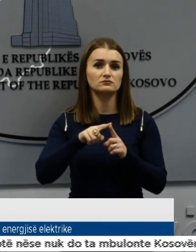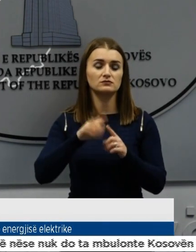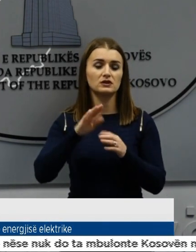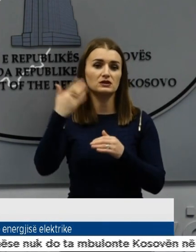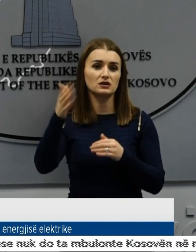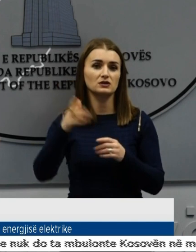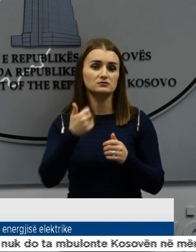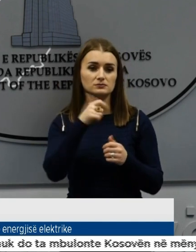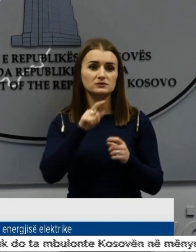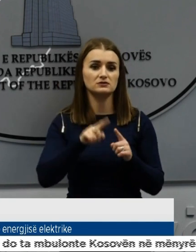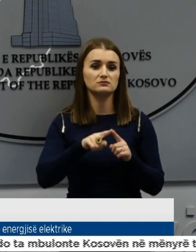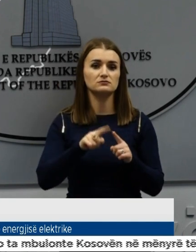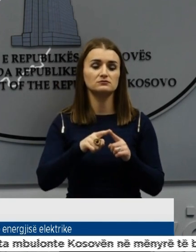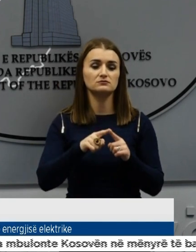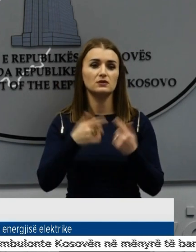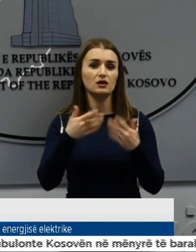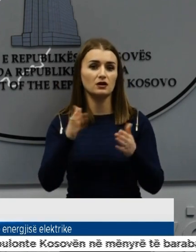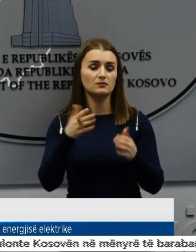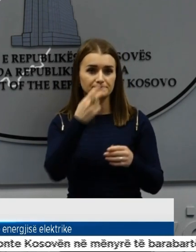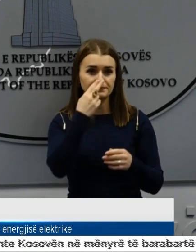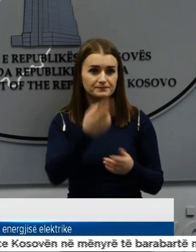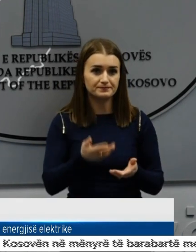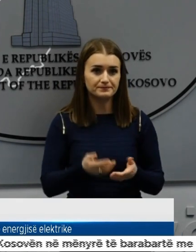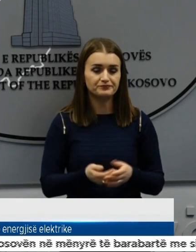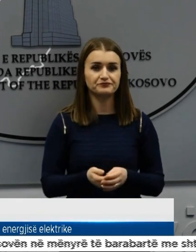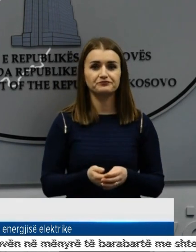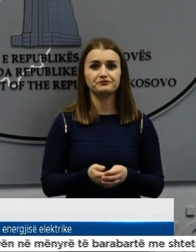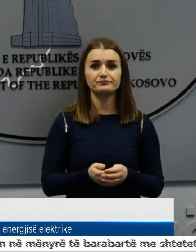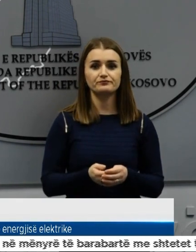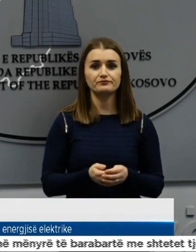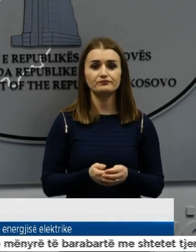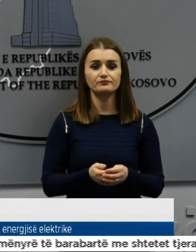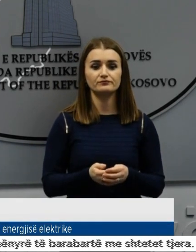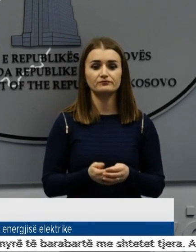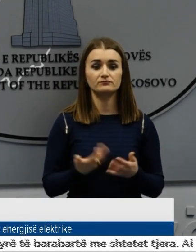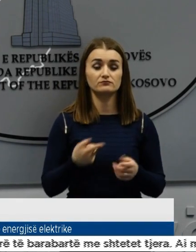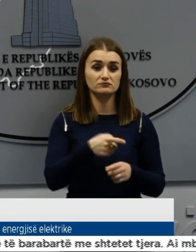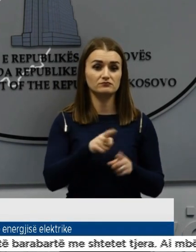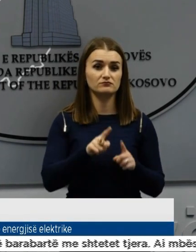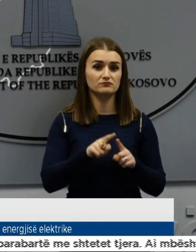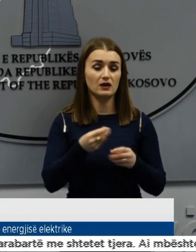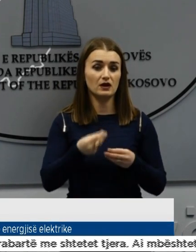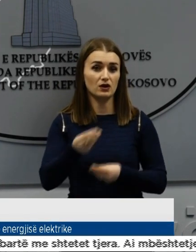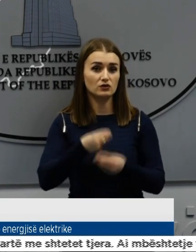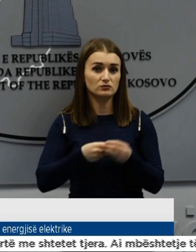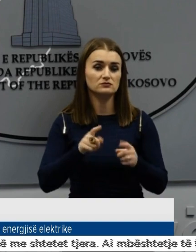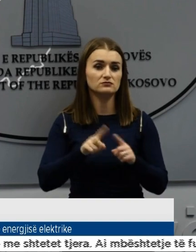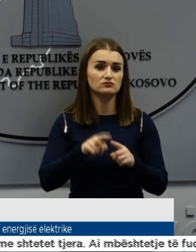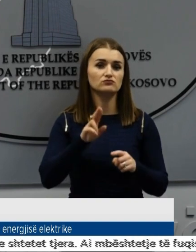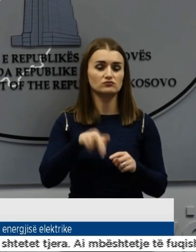ekspozues ndaj faktorëve të tjerë, dhe këta nuk janë vetëm ekonomik, por edhe gjeopolitik, dhe